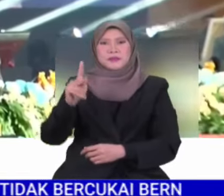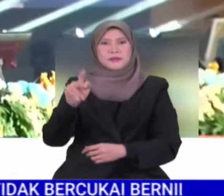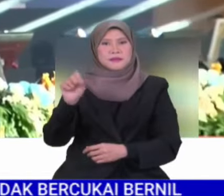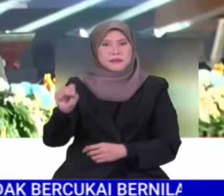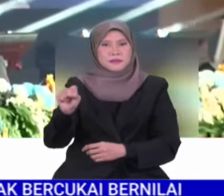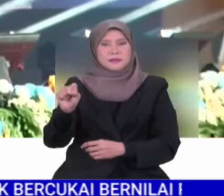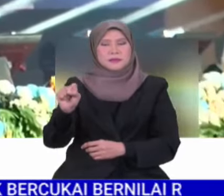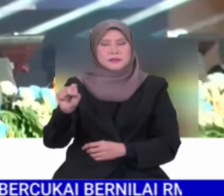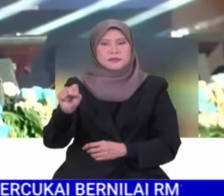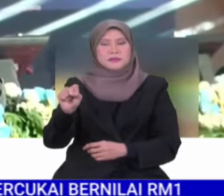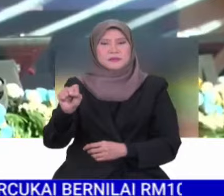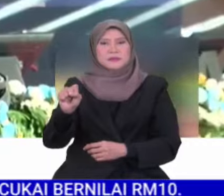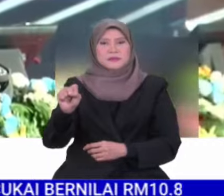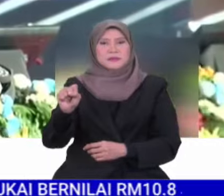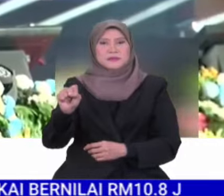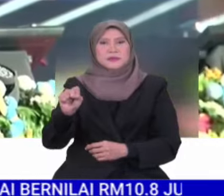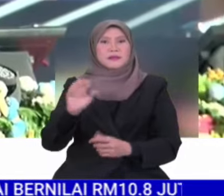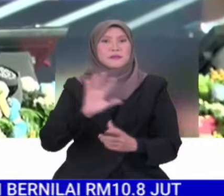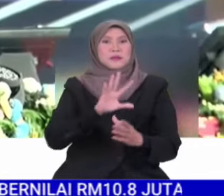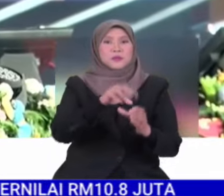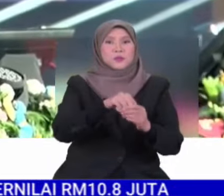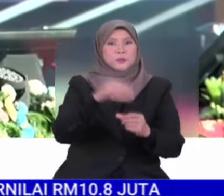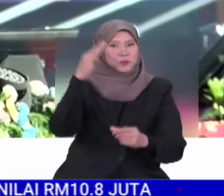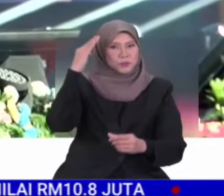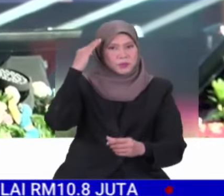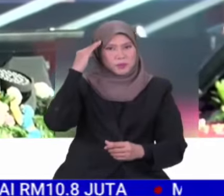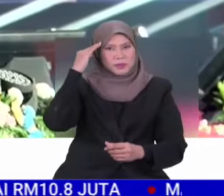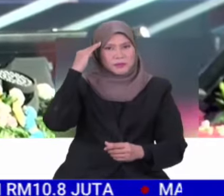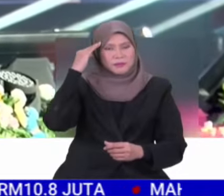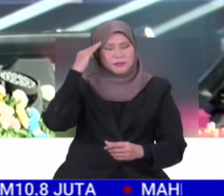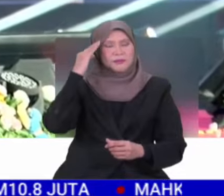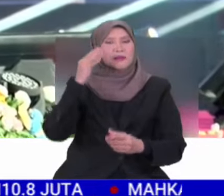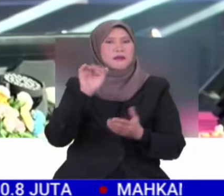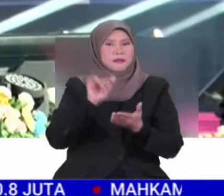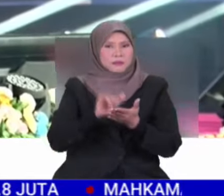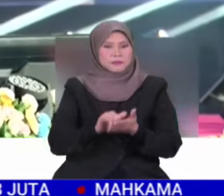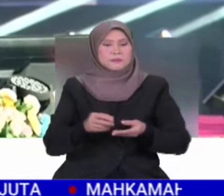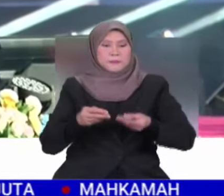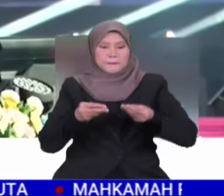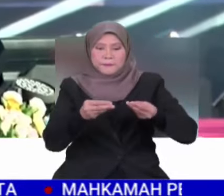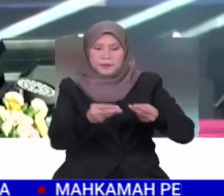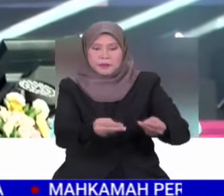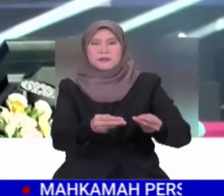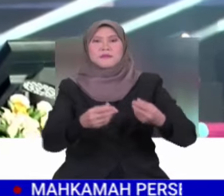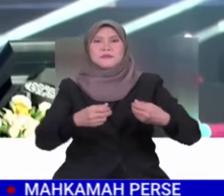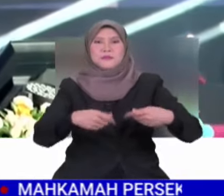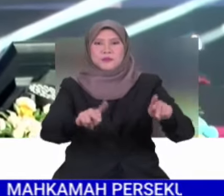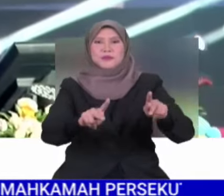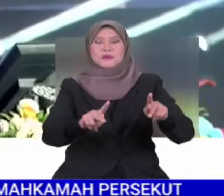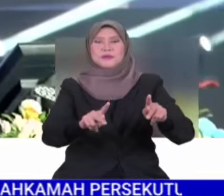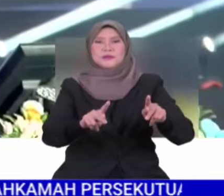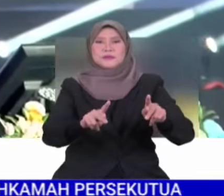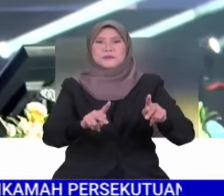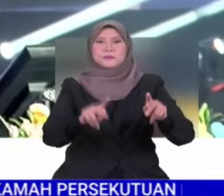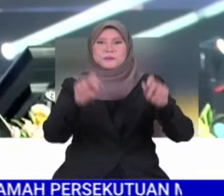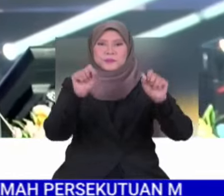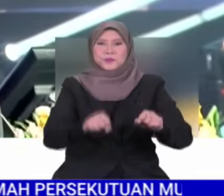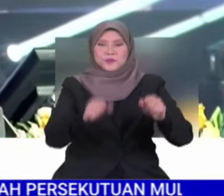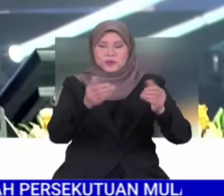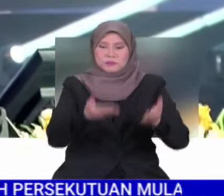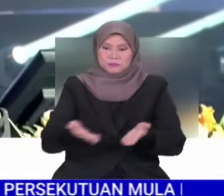termasuk yang Bumi Putera, itu harus diberikan peluang supaya dapat